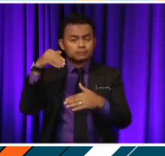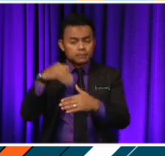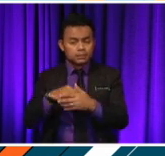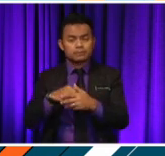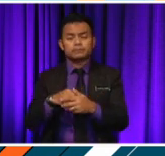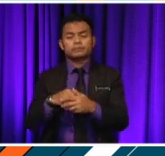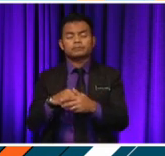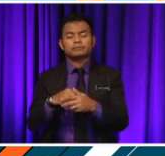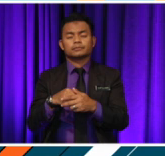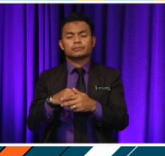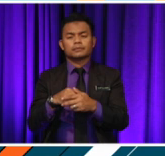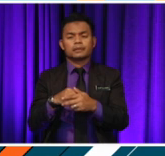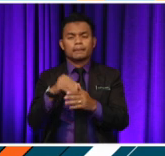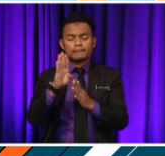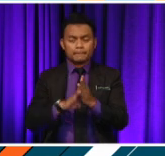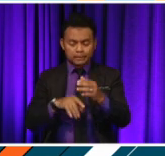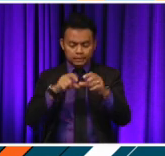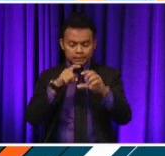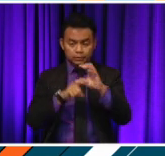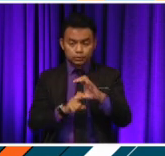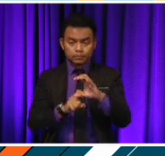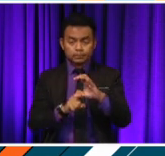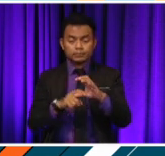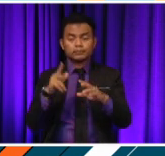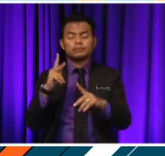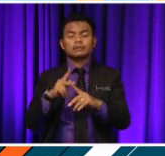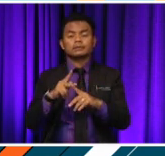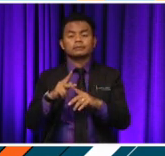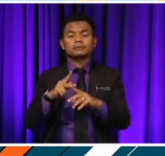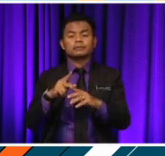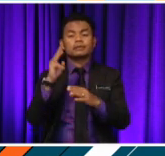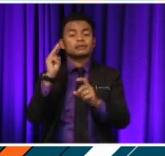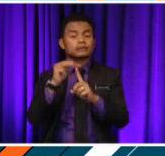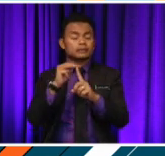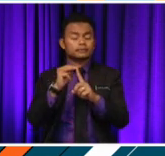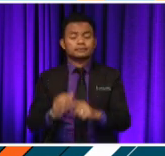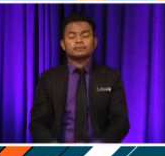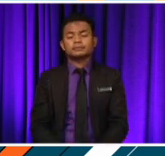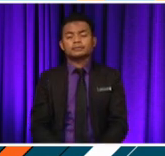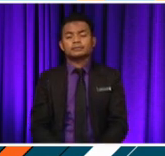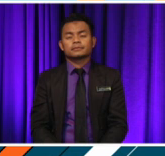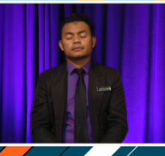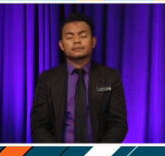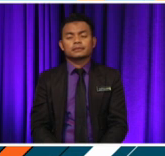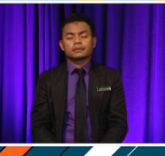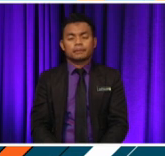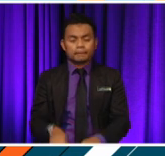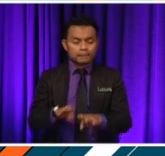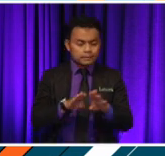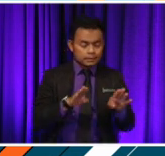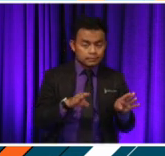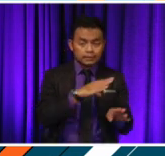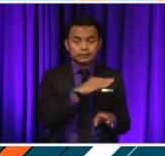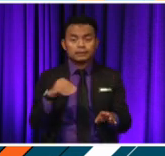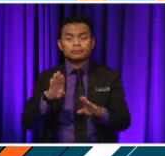bergantung pada peruntukan markah markah itu penting khususnya bandingkan di penerangan tentang persamaan dan perbedaan